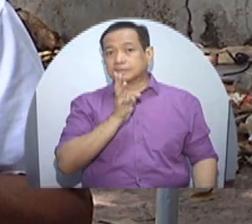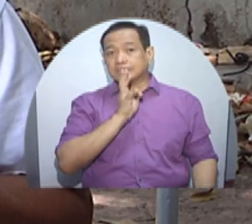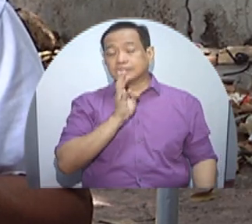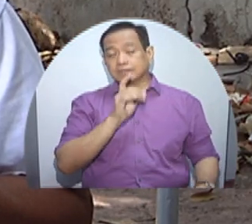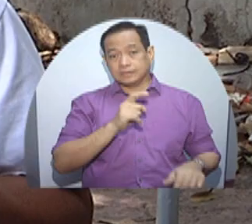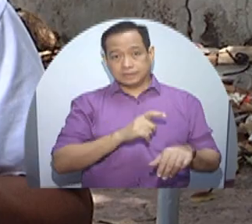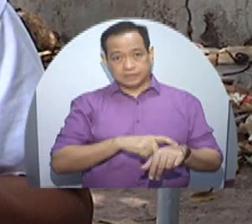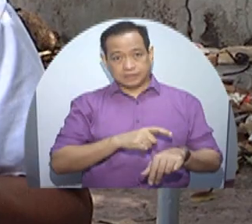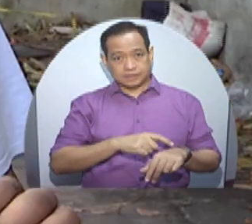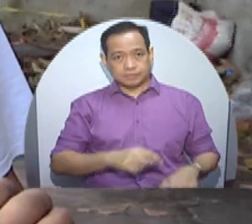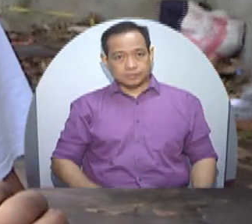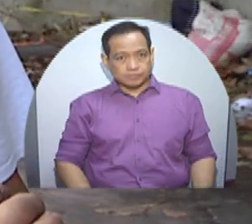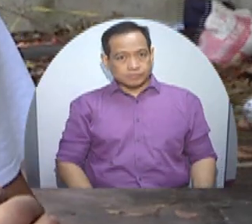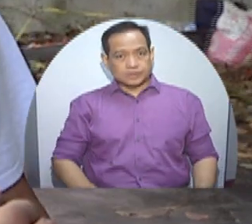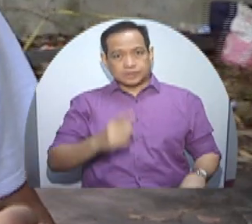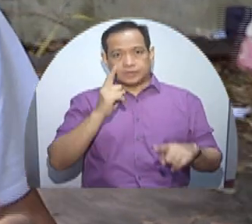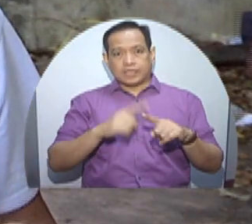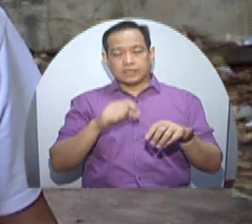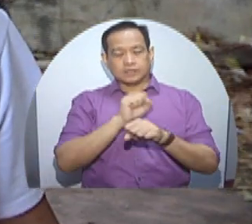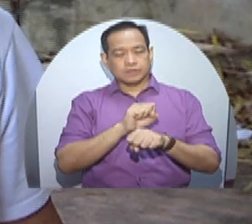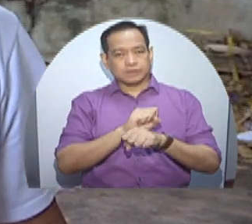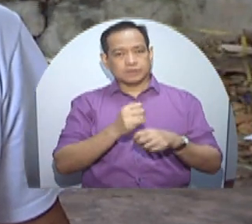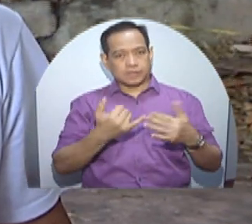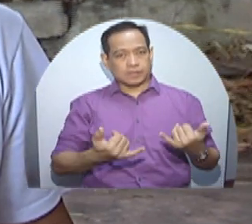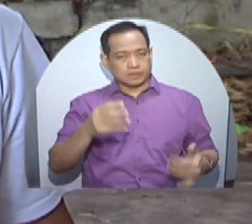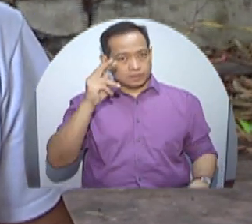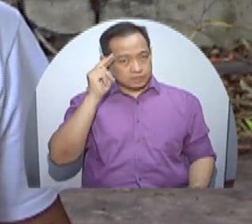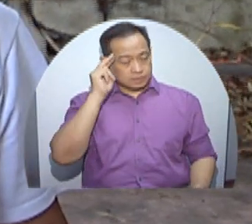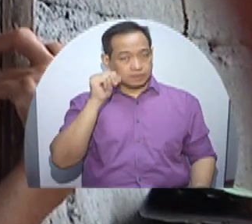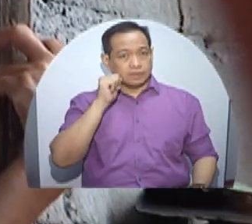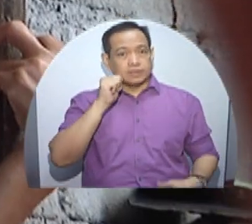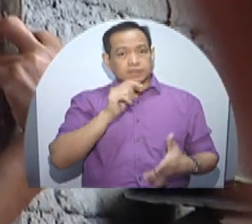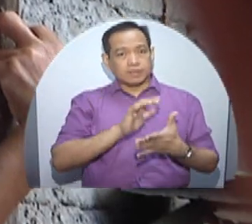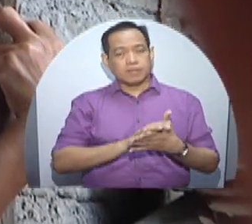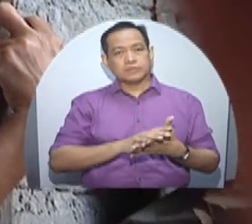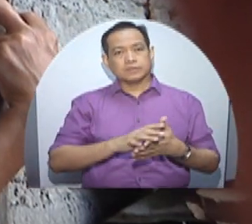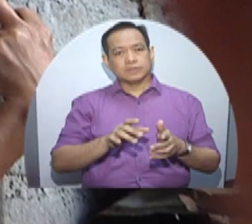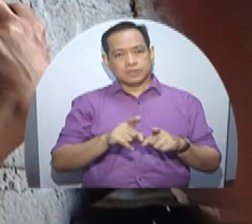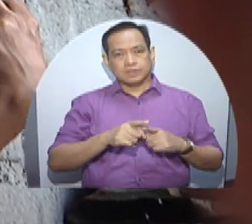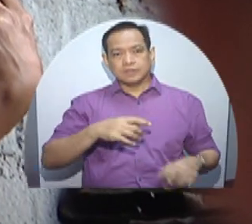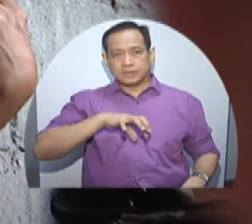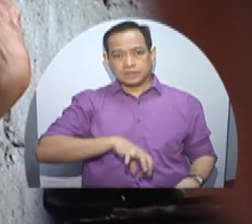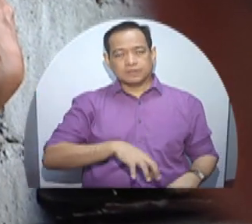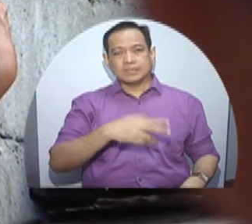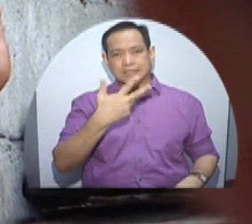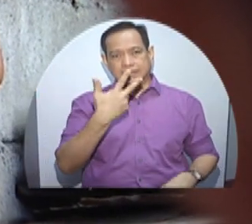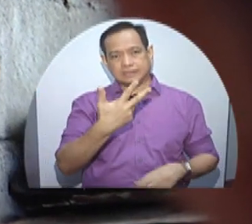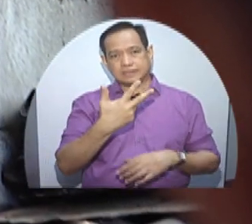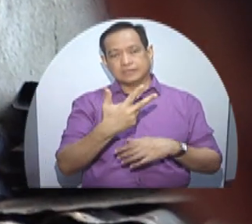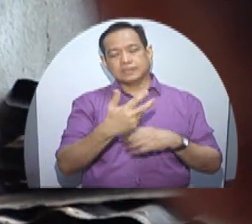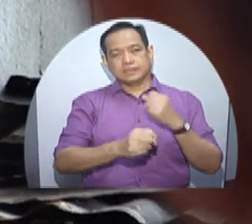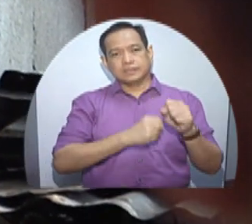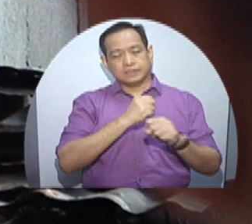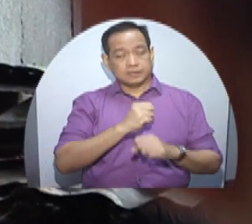hindi na po ako makapagsalita. Hindi na makapagtrabaho si Narciso. Ang misis niya naman na stroke din,